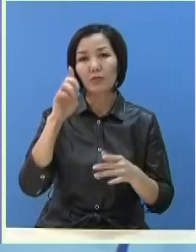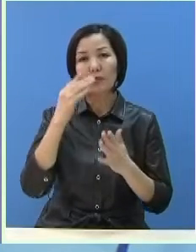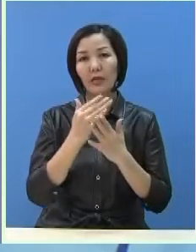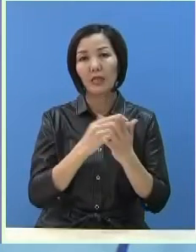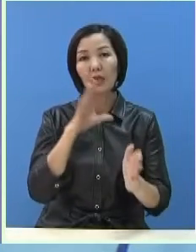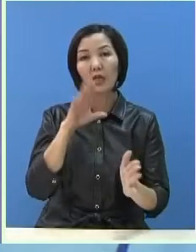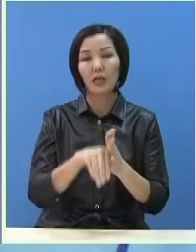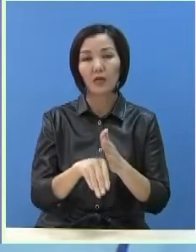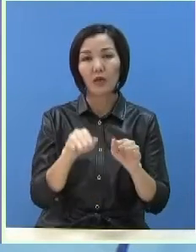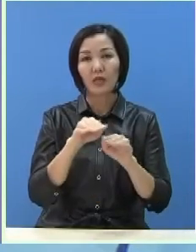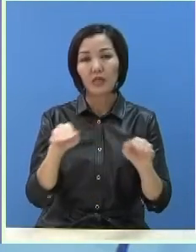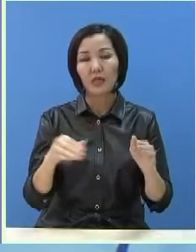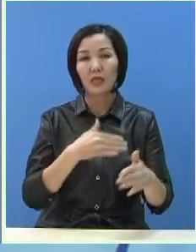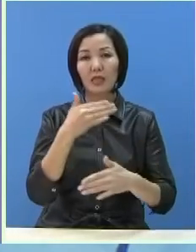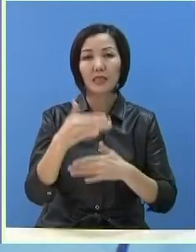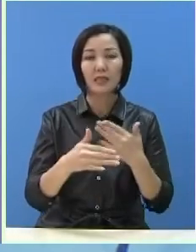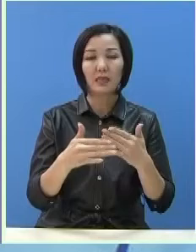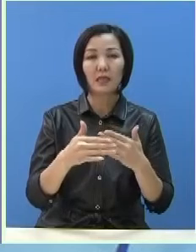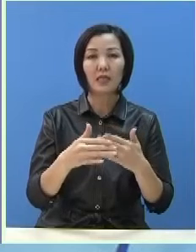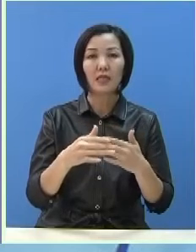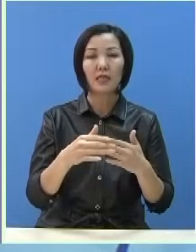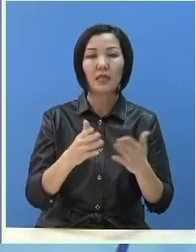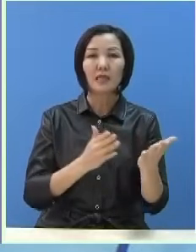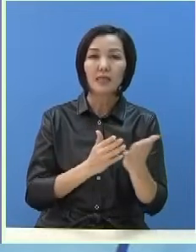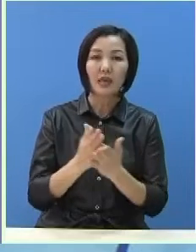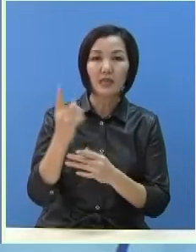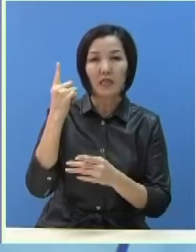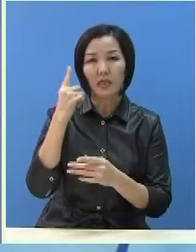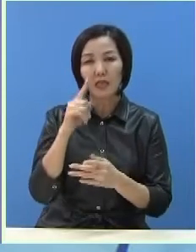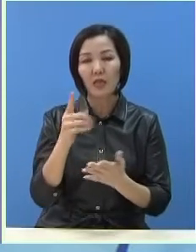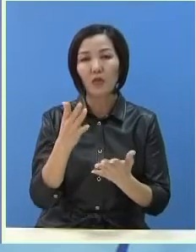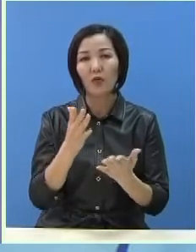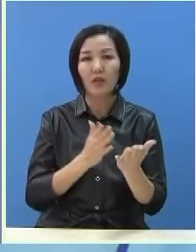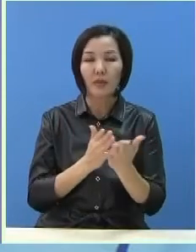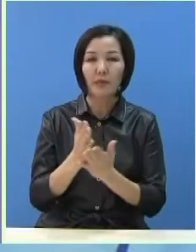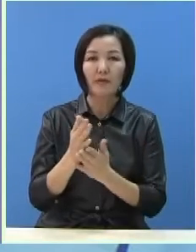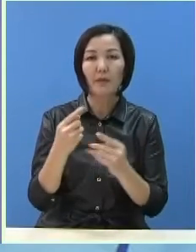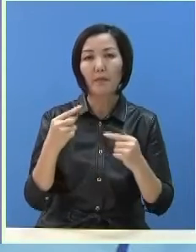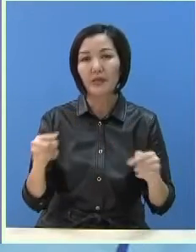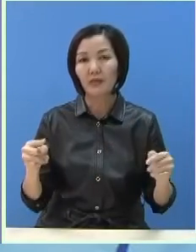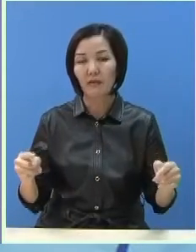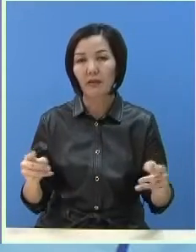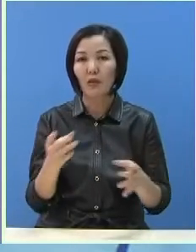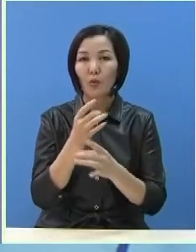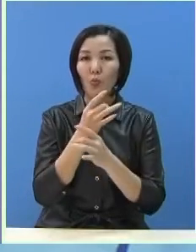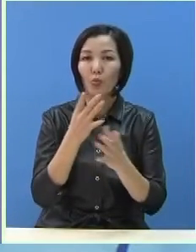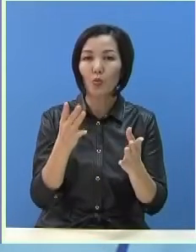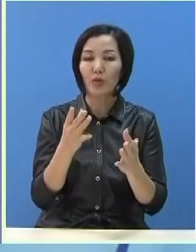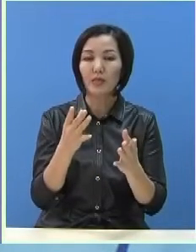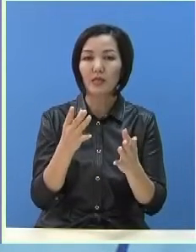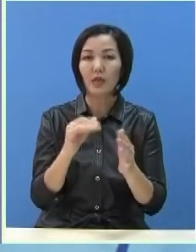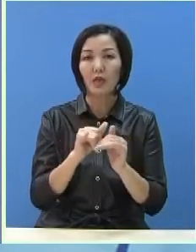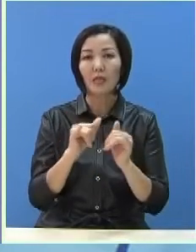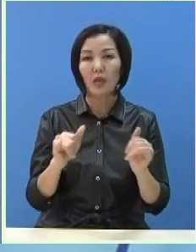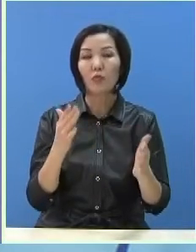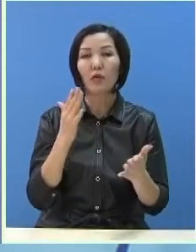қатар деңгейде, сыртқы саясатында, идеологиясында, басқа да бір жаңағы мәдениетінде